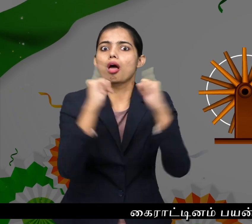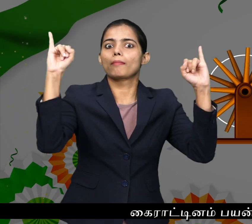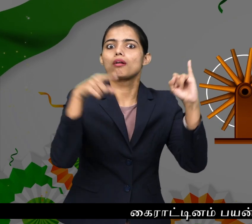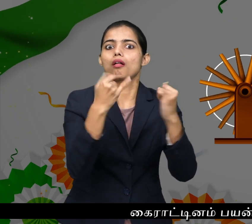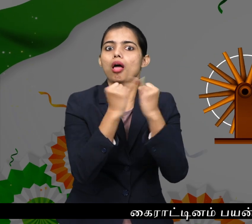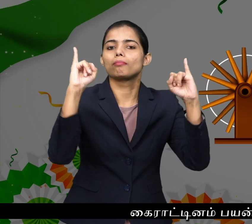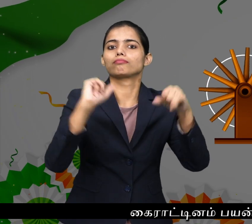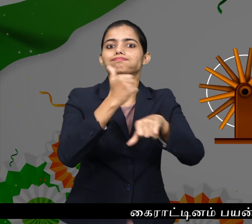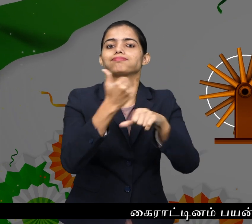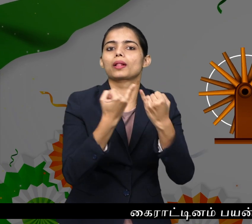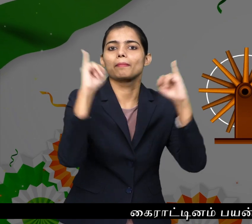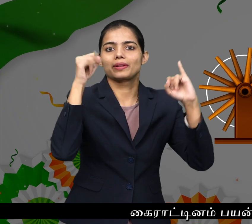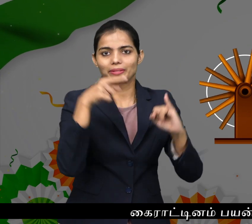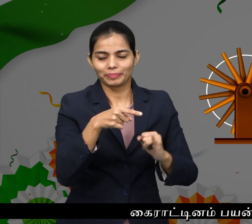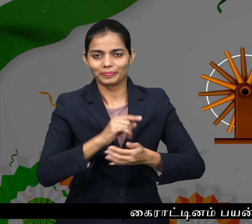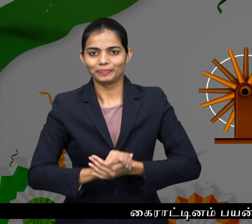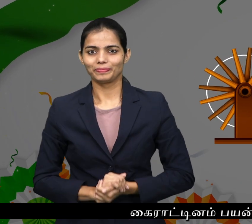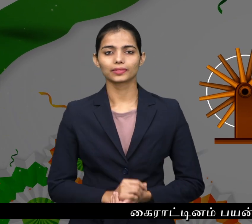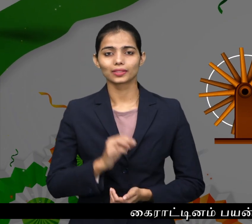பிரபலப்படுத்தப்பட்டது.